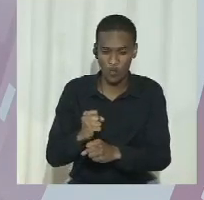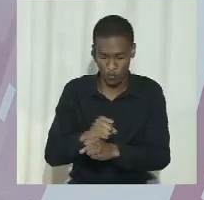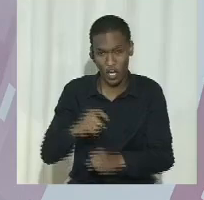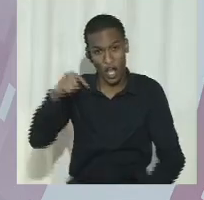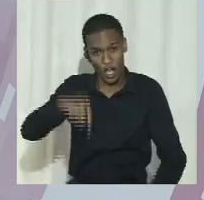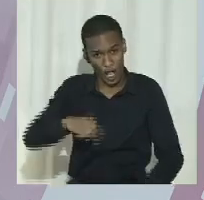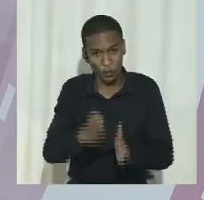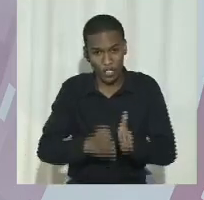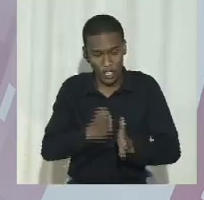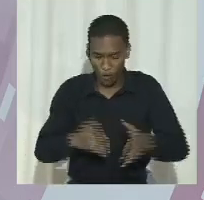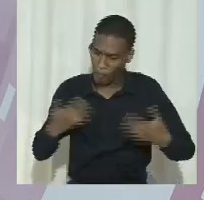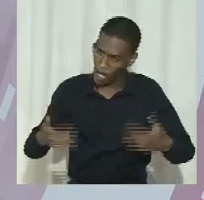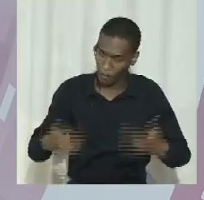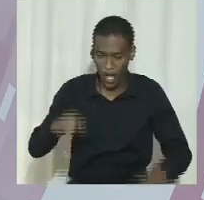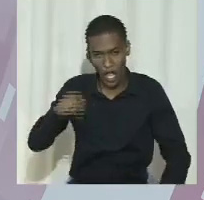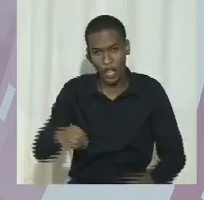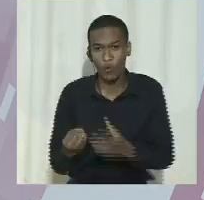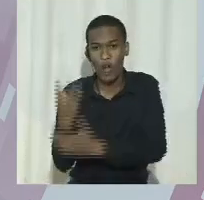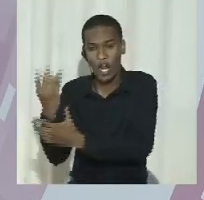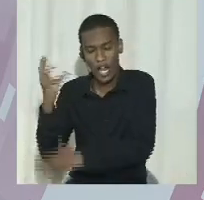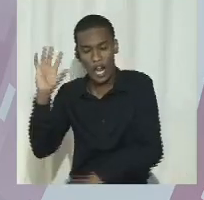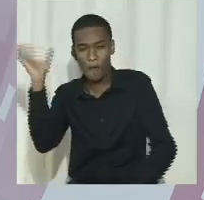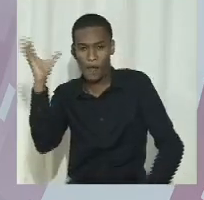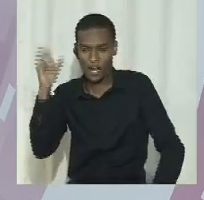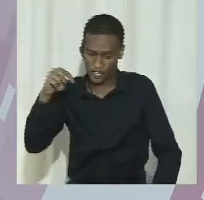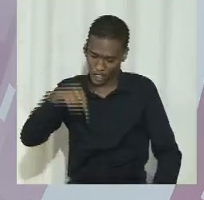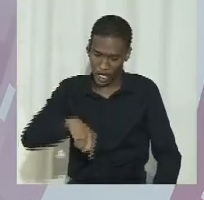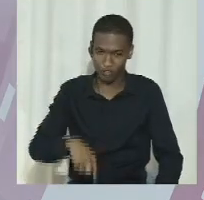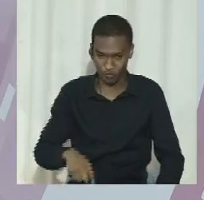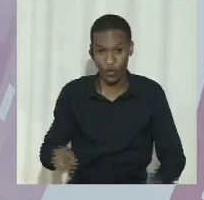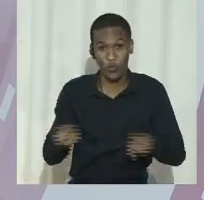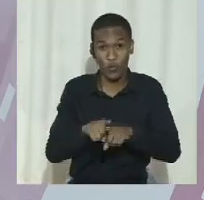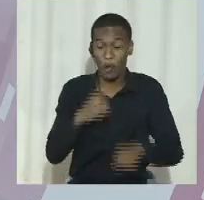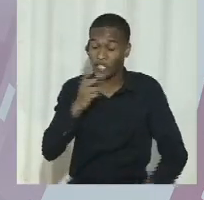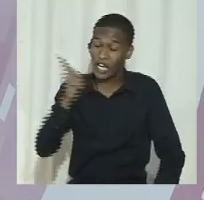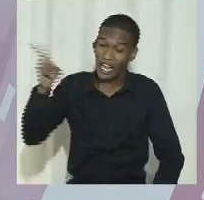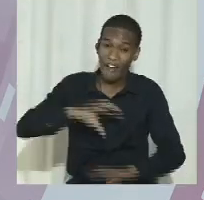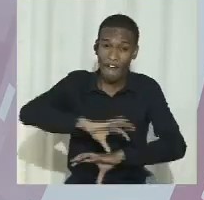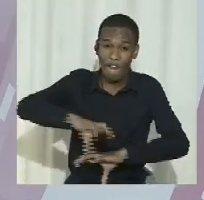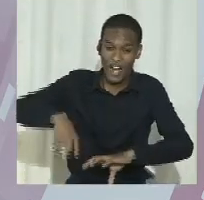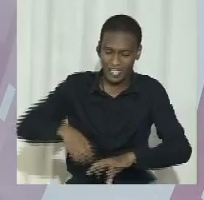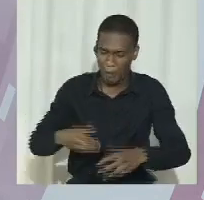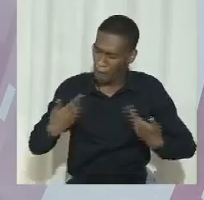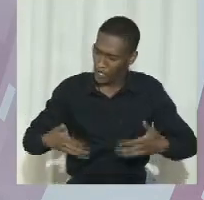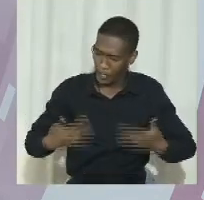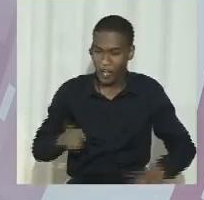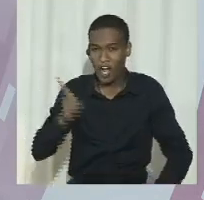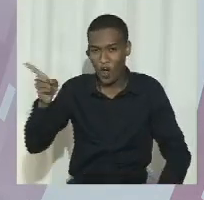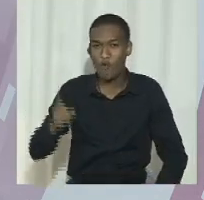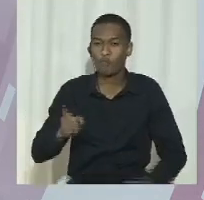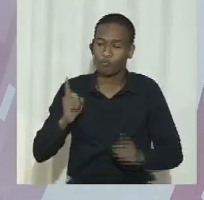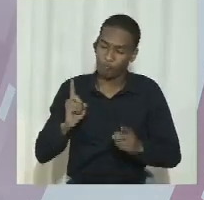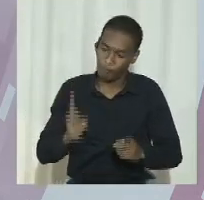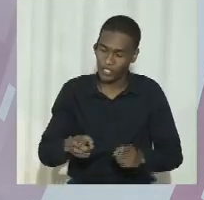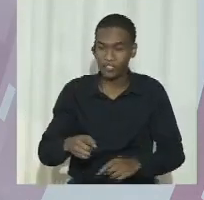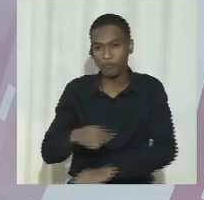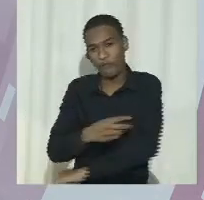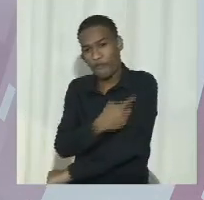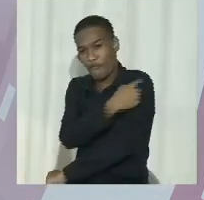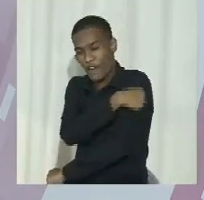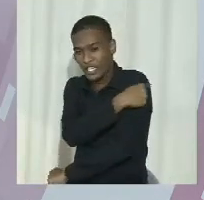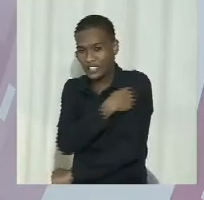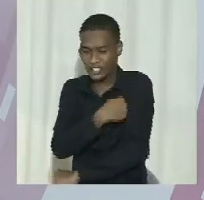eto Antananarivo eto eto Analamanga dia hojerentsika koa zany ny faritra zay tena betsaka ary misy ireo vaksiny zay azo lazaina